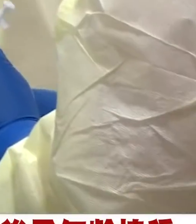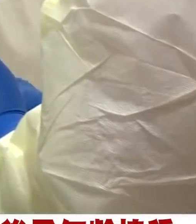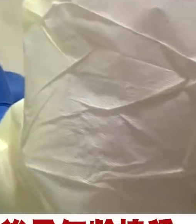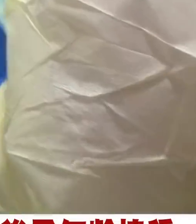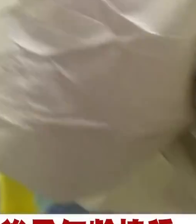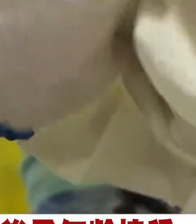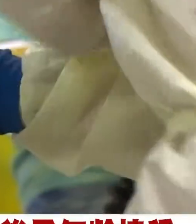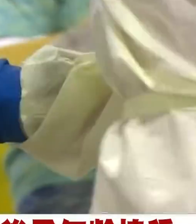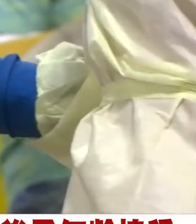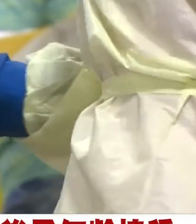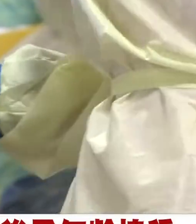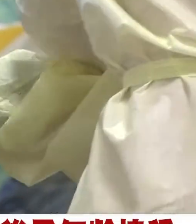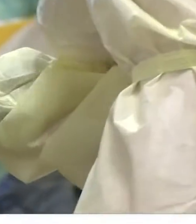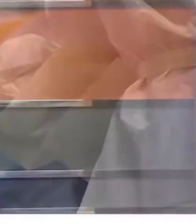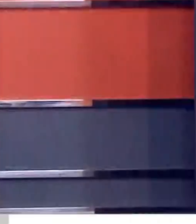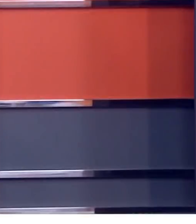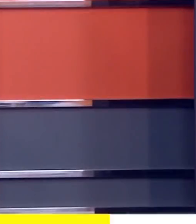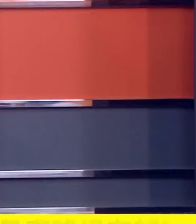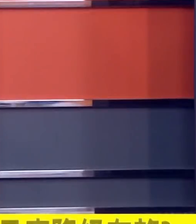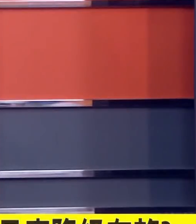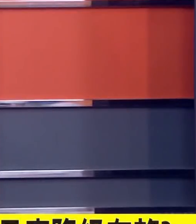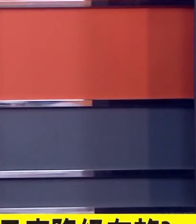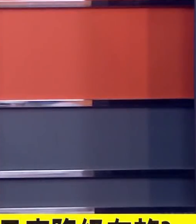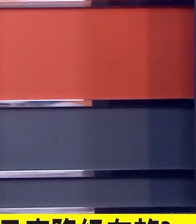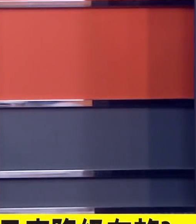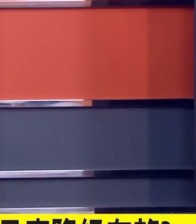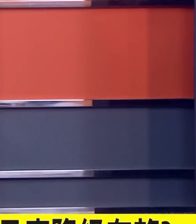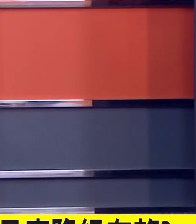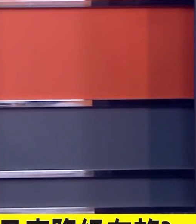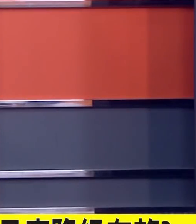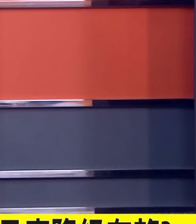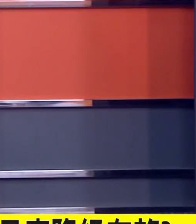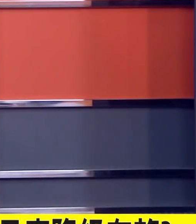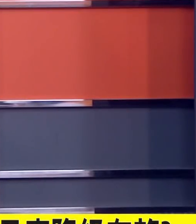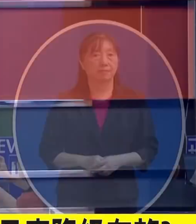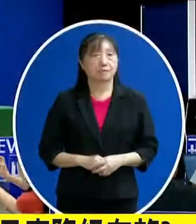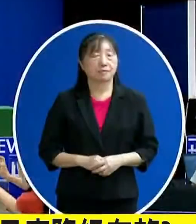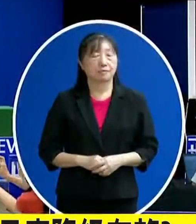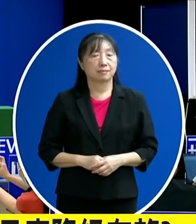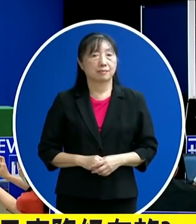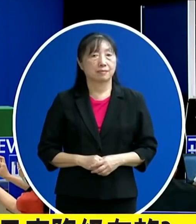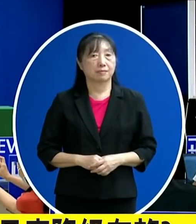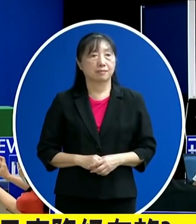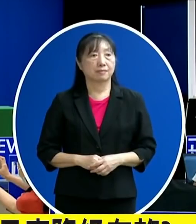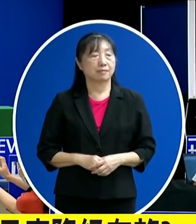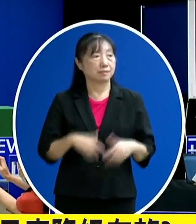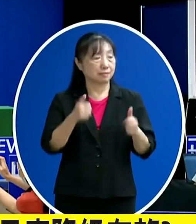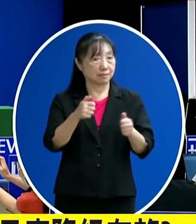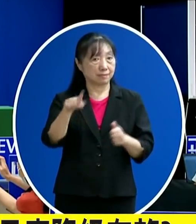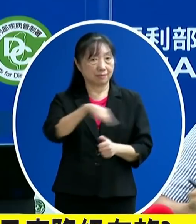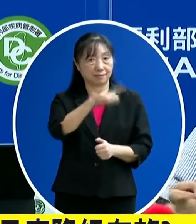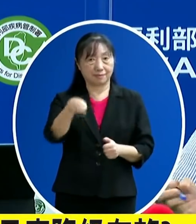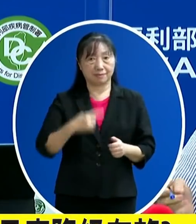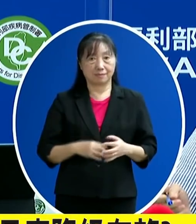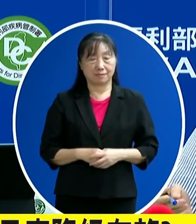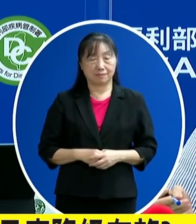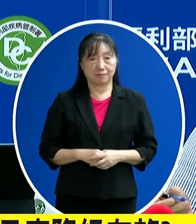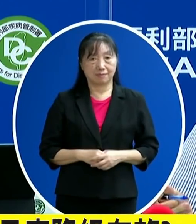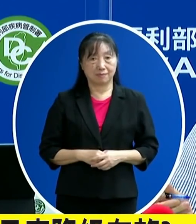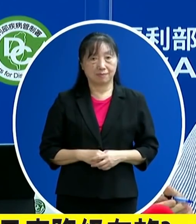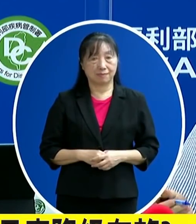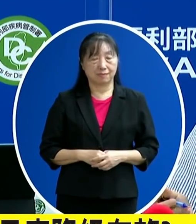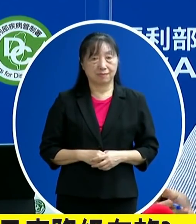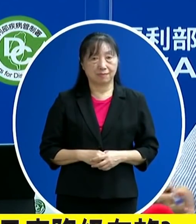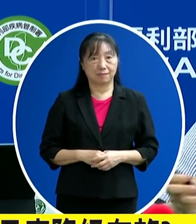种。三立新闻综合报道。 我们赶快来关心 CDC 的记者会。 好，谢谢大家。那